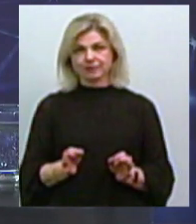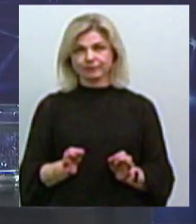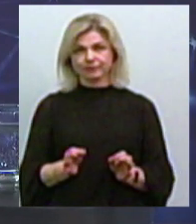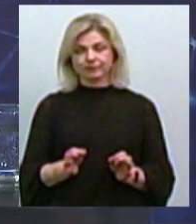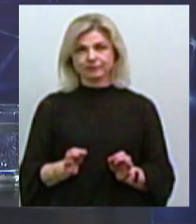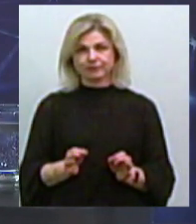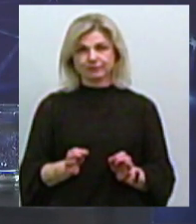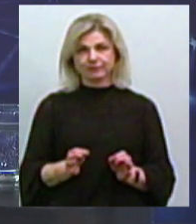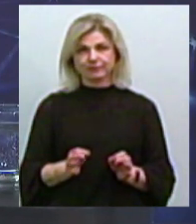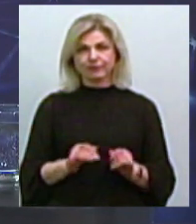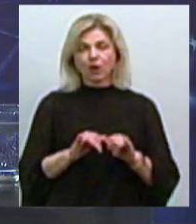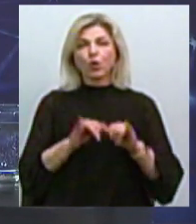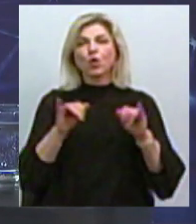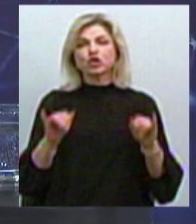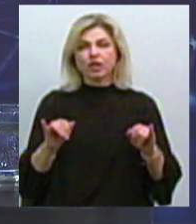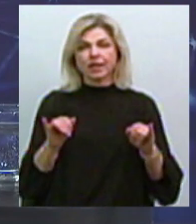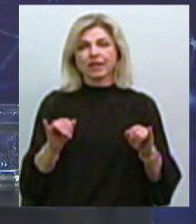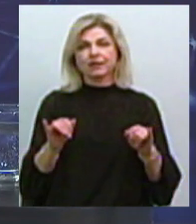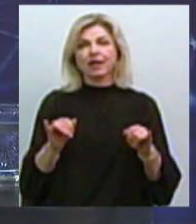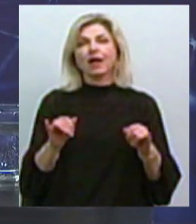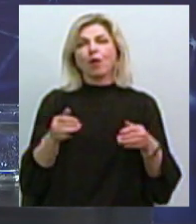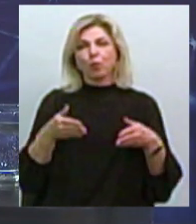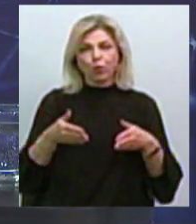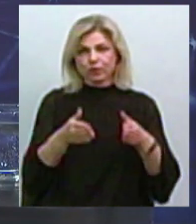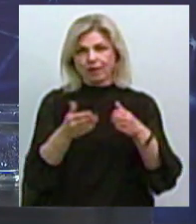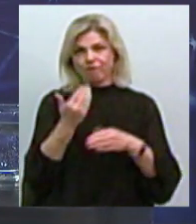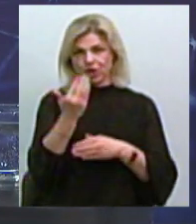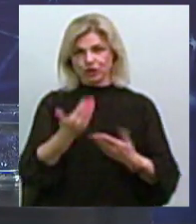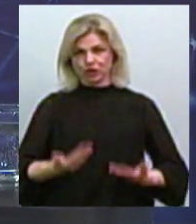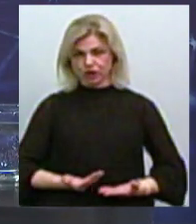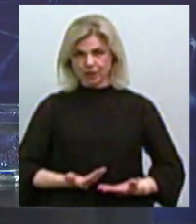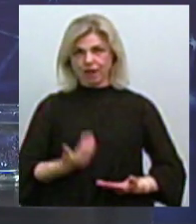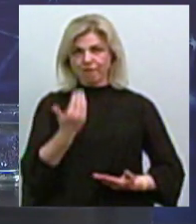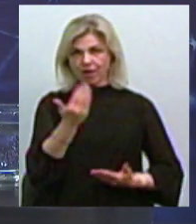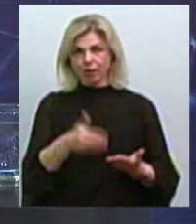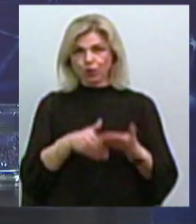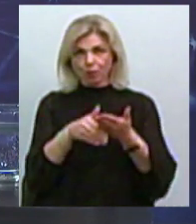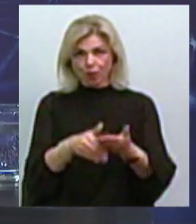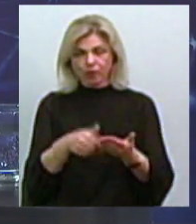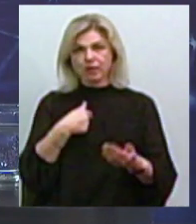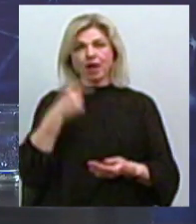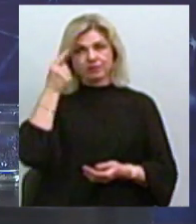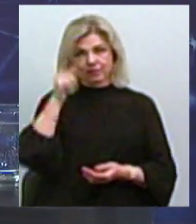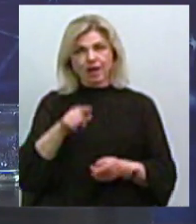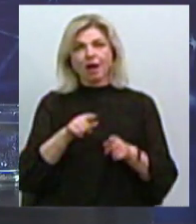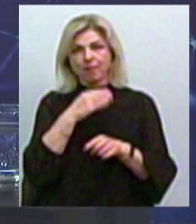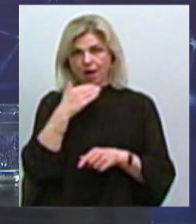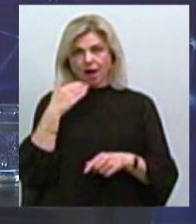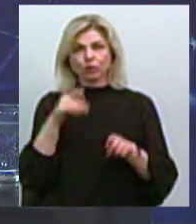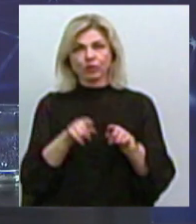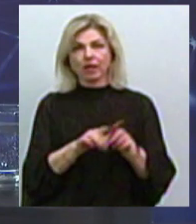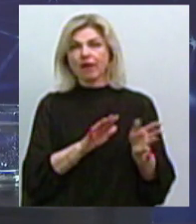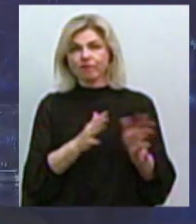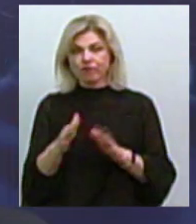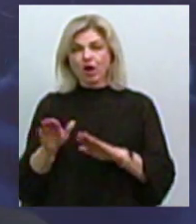так, розширить двері в вашому житті, і вона вам допоможе. І я знаю багато таких випадків, коли